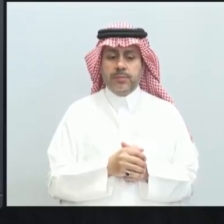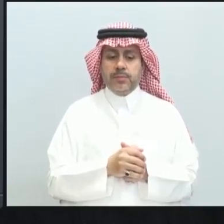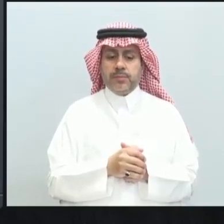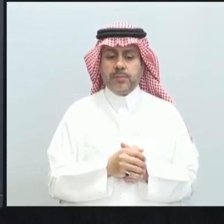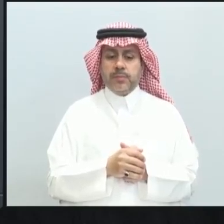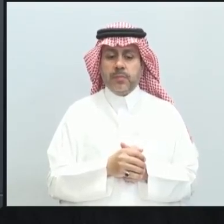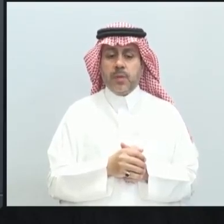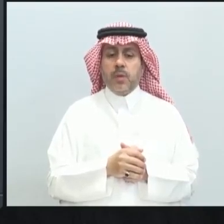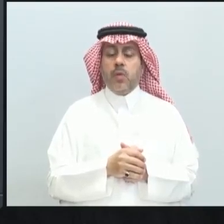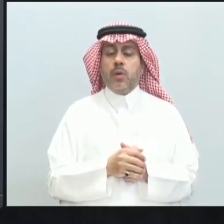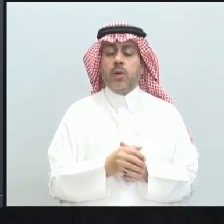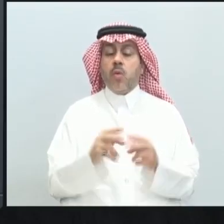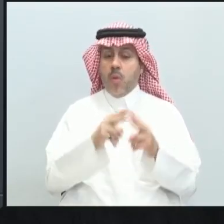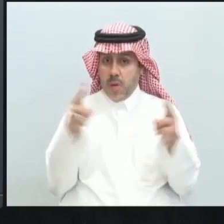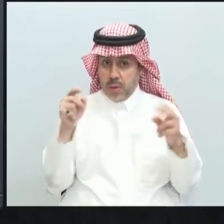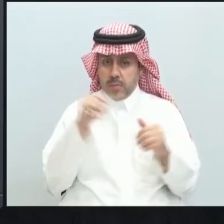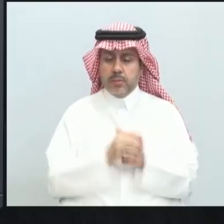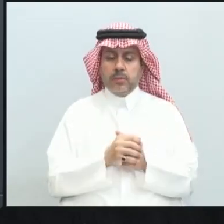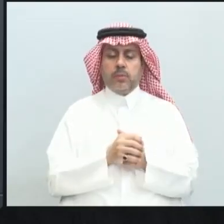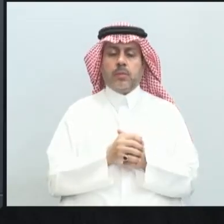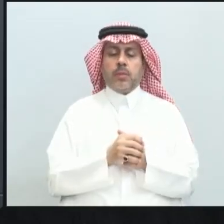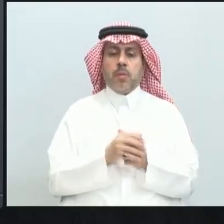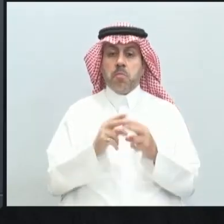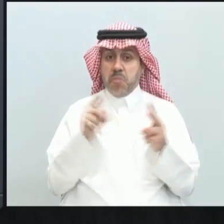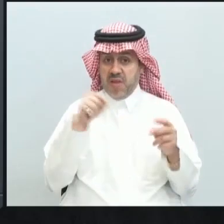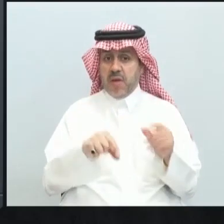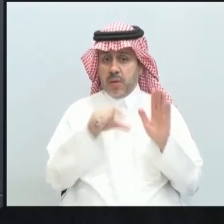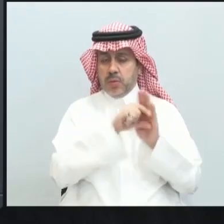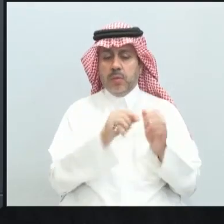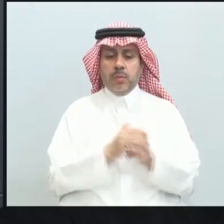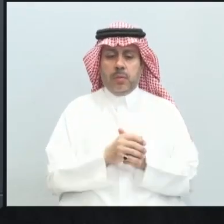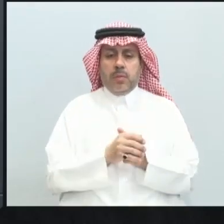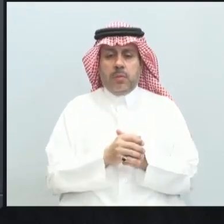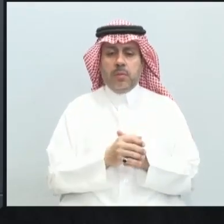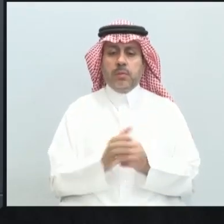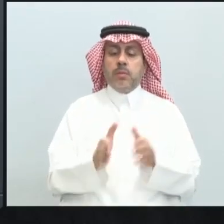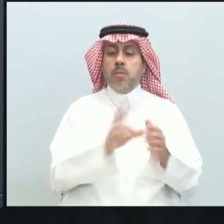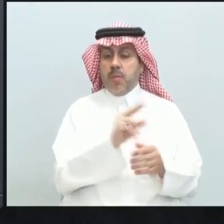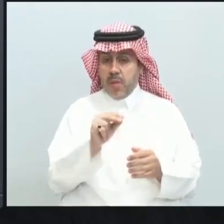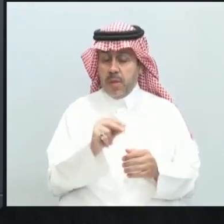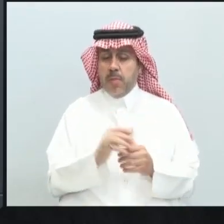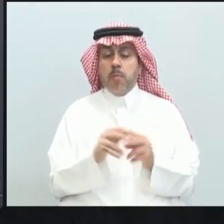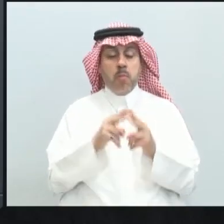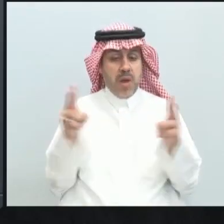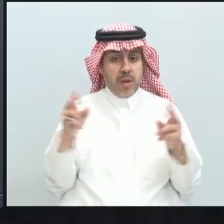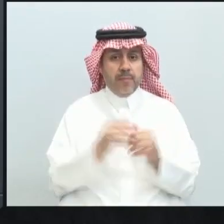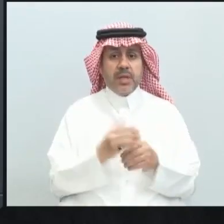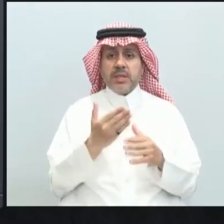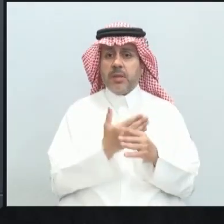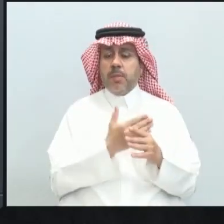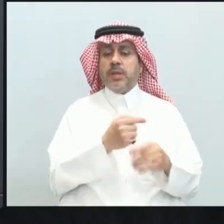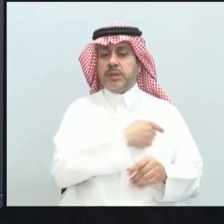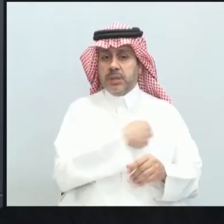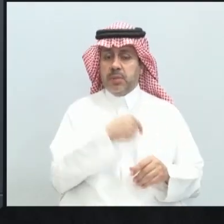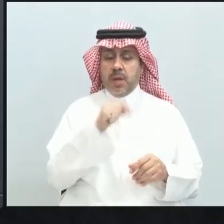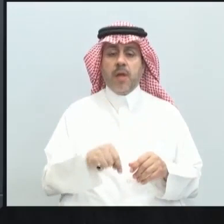وهذا لشك انه ظاهر وبين في هذه الصوره وكما ذكرنا قبل قليل ان سبب تسميه هذه السوره